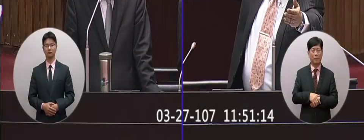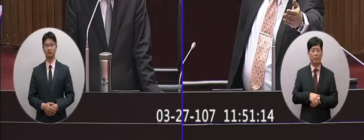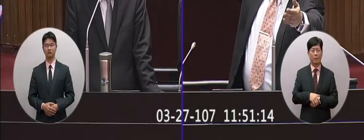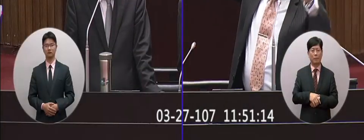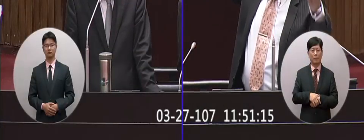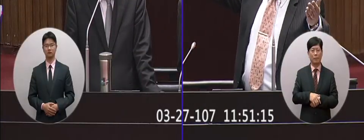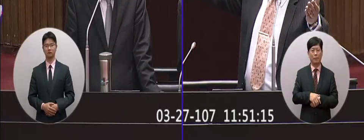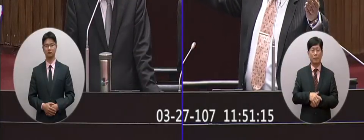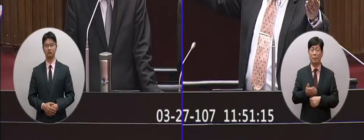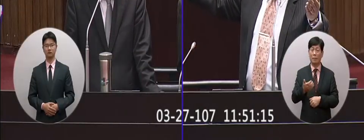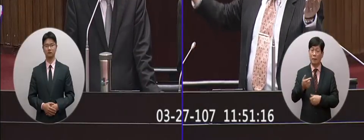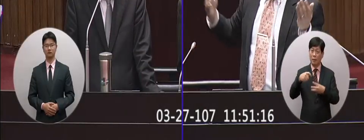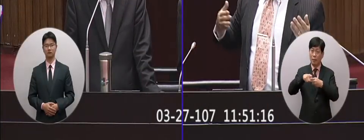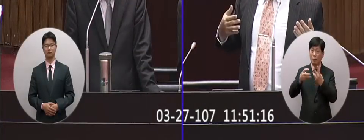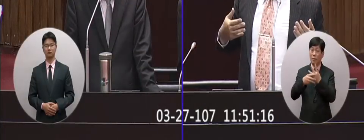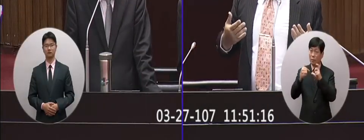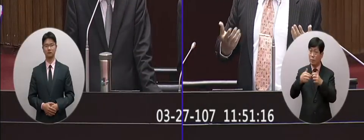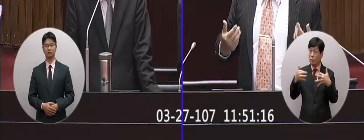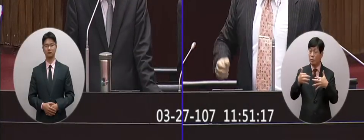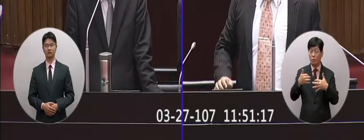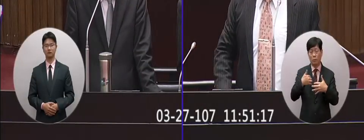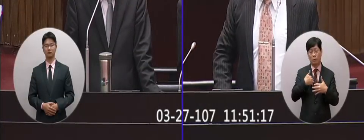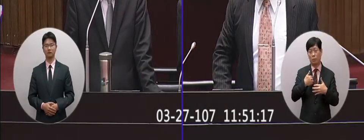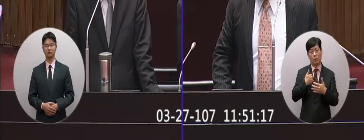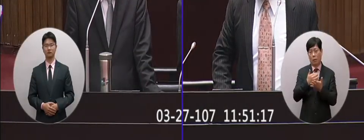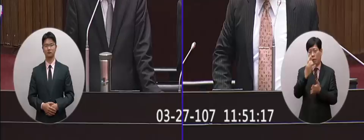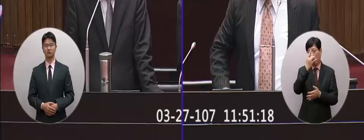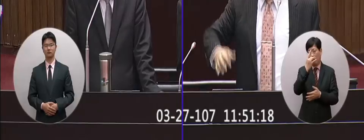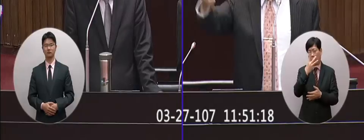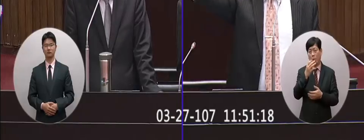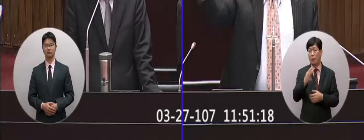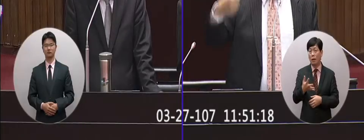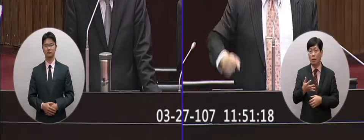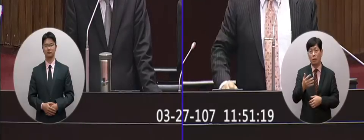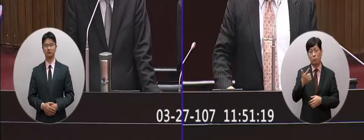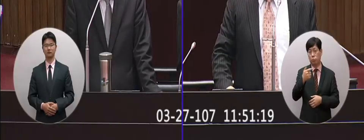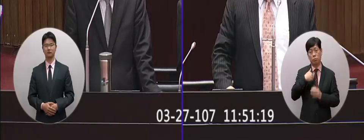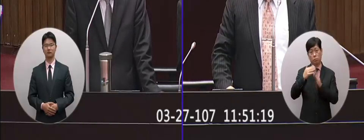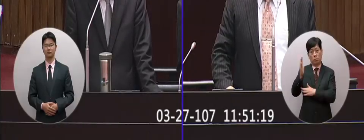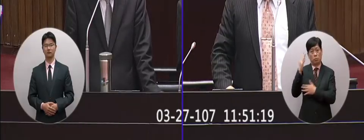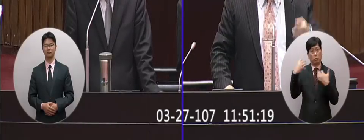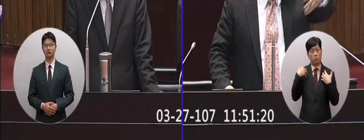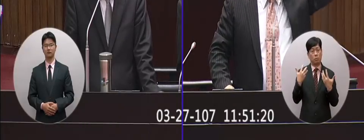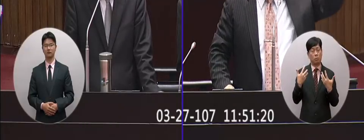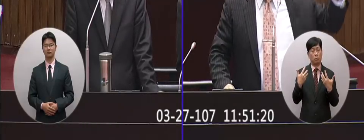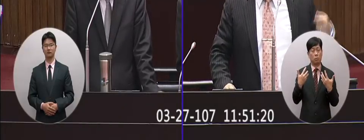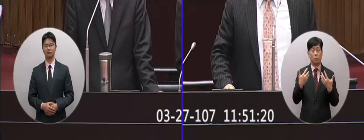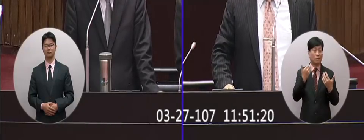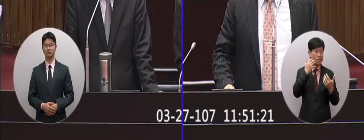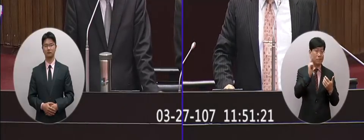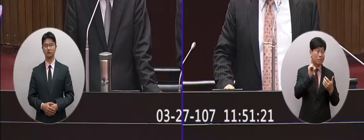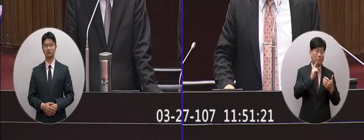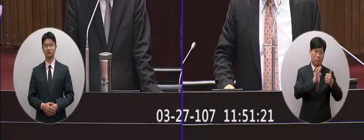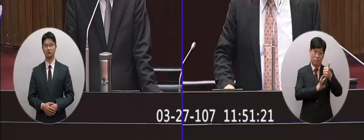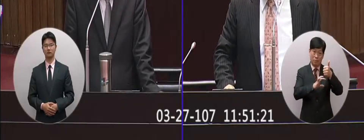生的问题。啊，刚才嘛，区委问题，阮常常拢无法度斗相共，因为也毋是市政府管。到底对接